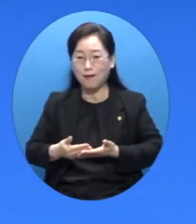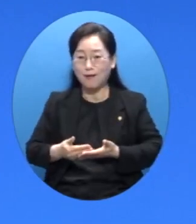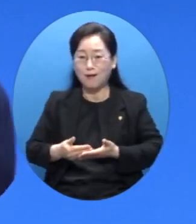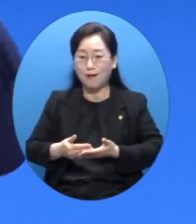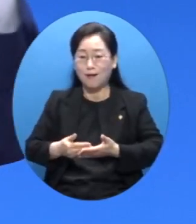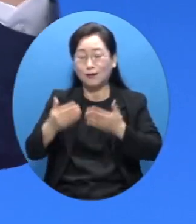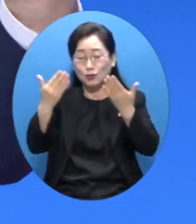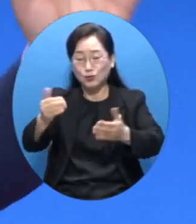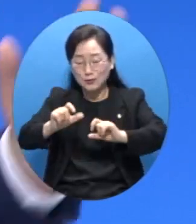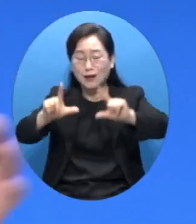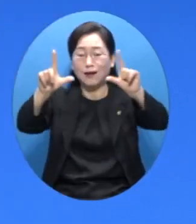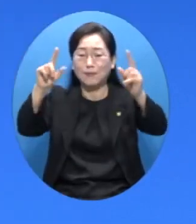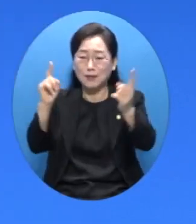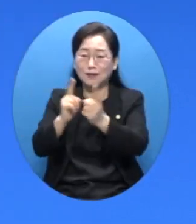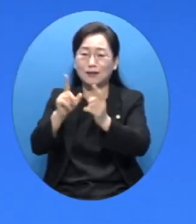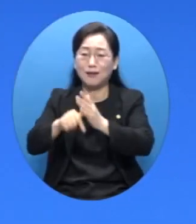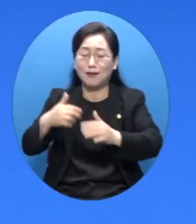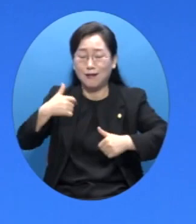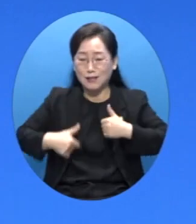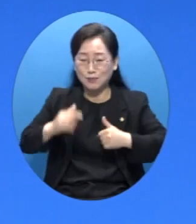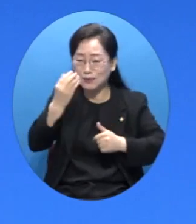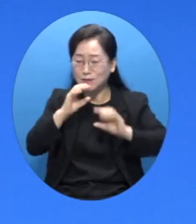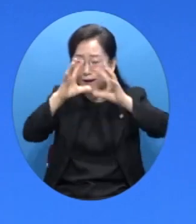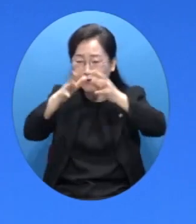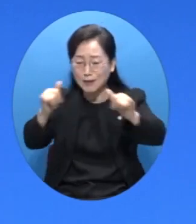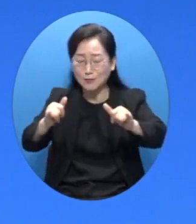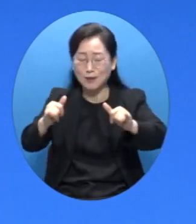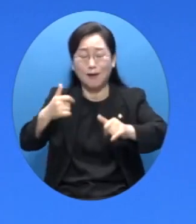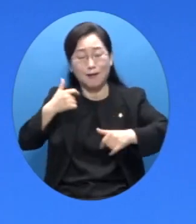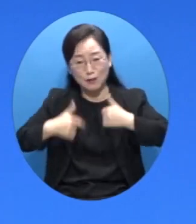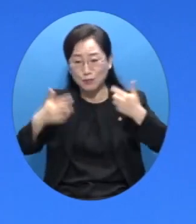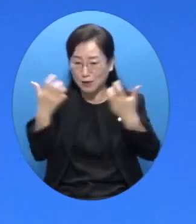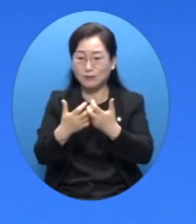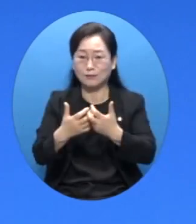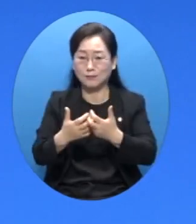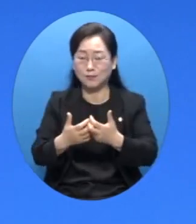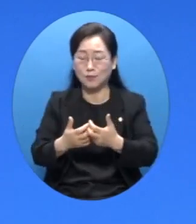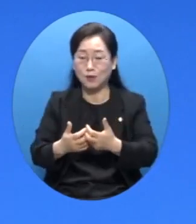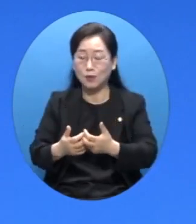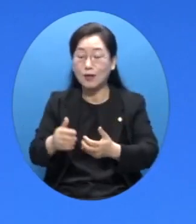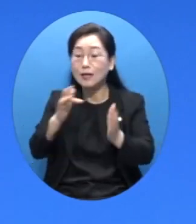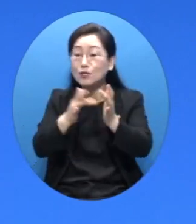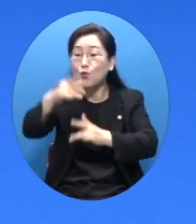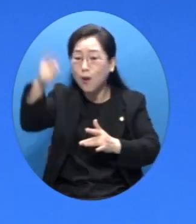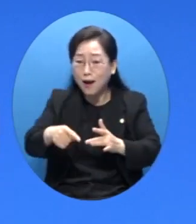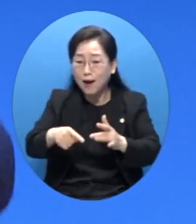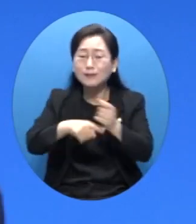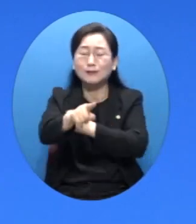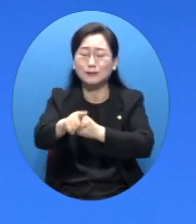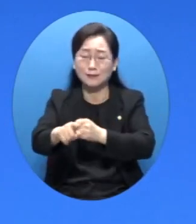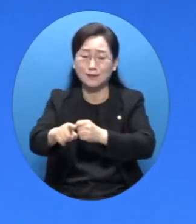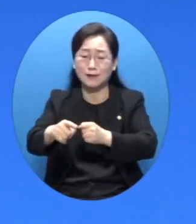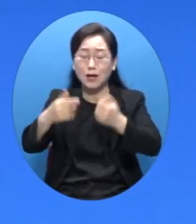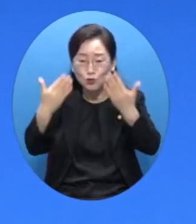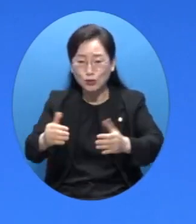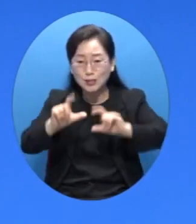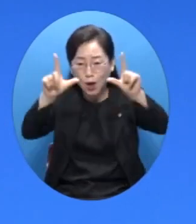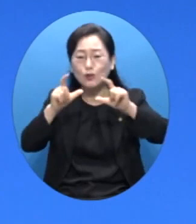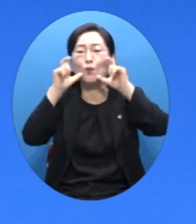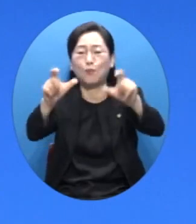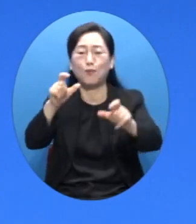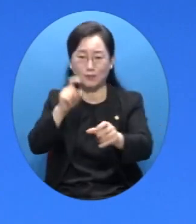때 기쁨이 온 이스라엘을 뒤덮은 것입니다. 예수님이 땅에 오신 것은 우리에게 바로 이 희년을 선포하기에 오신